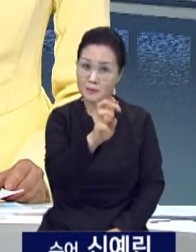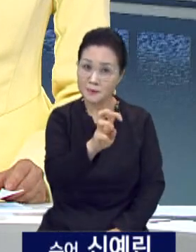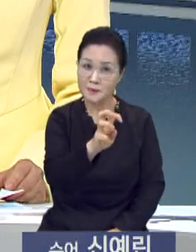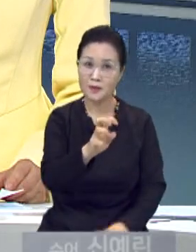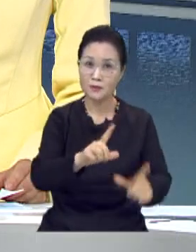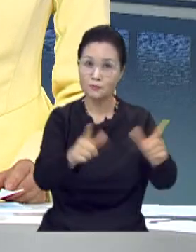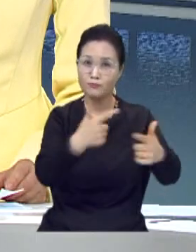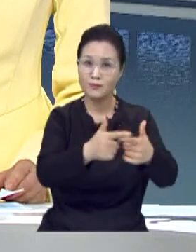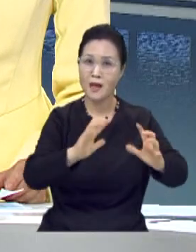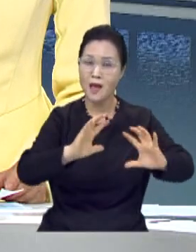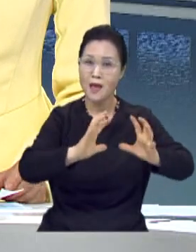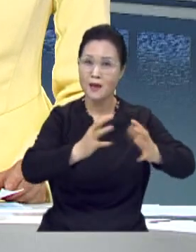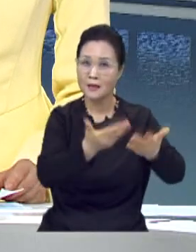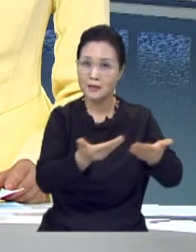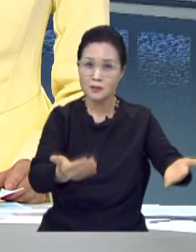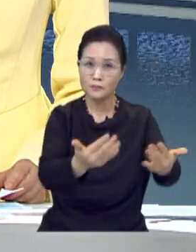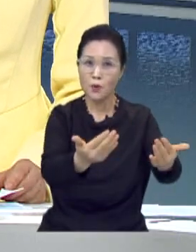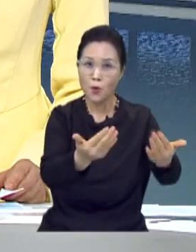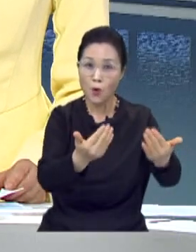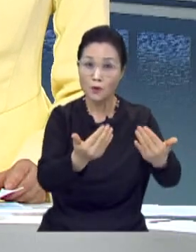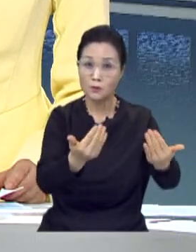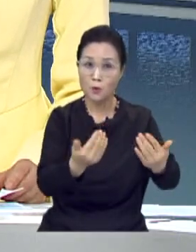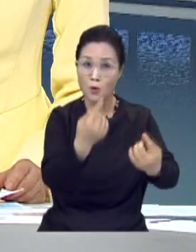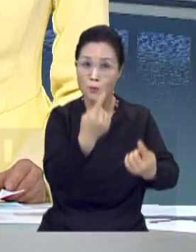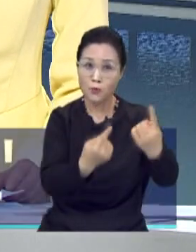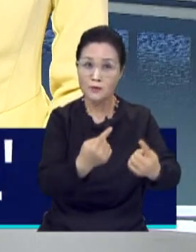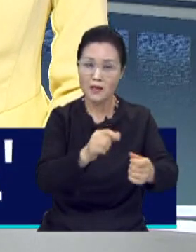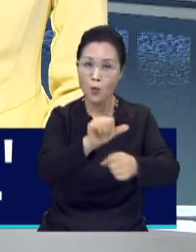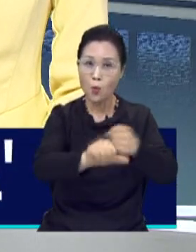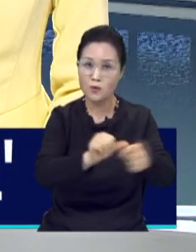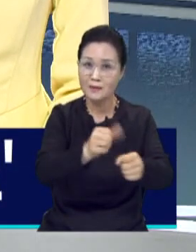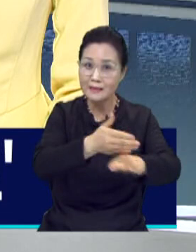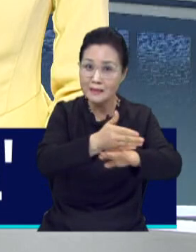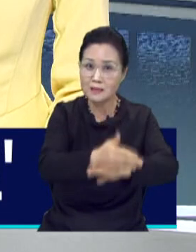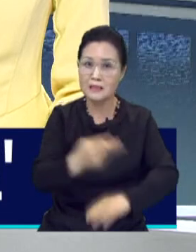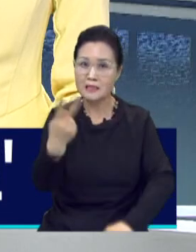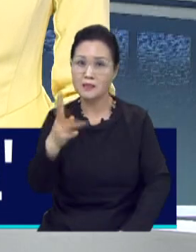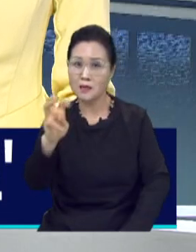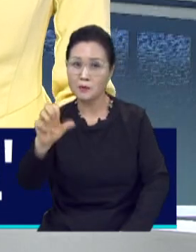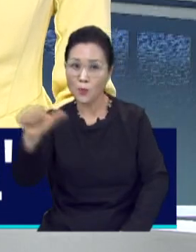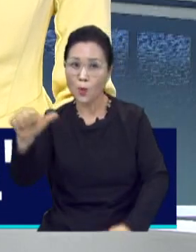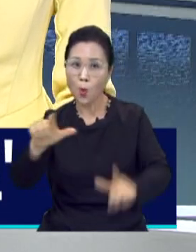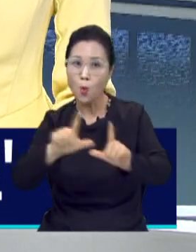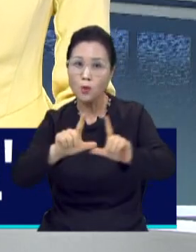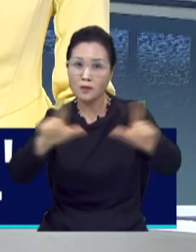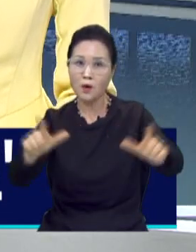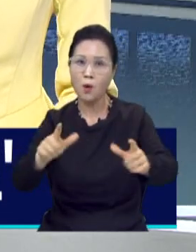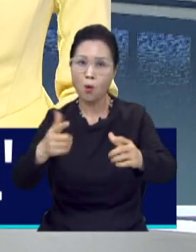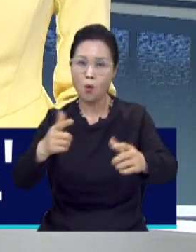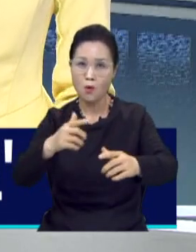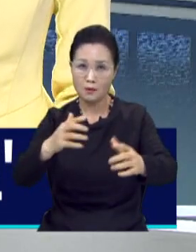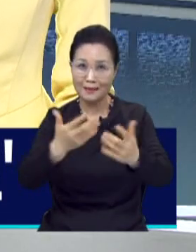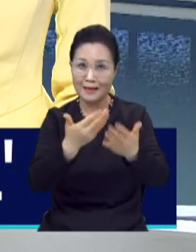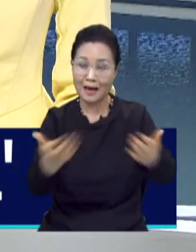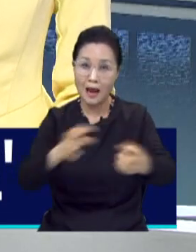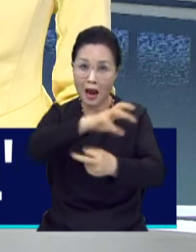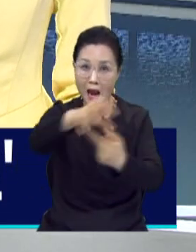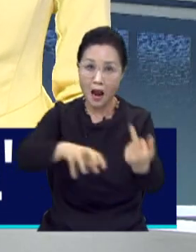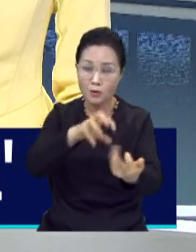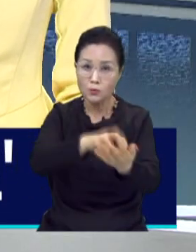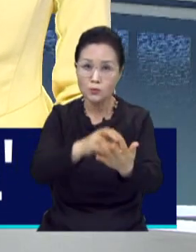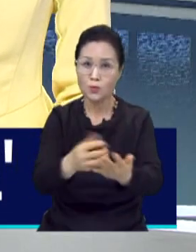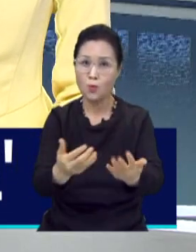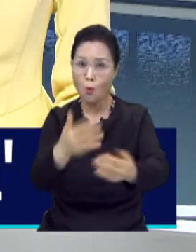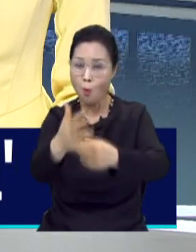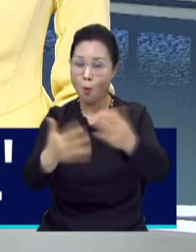2030년 부산 엑스포보다 5년이나 늦은 2035년으로 완공 시기가 잡힌 가덕신공항 사전 타당성 조사 결과에